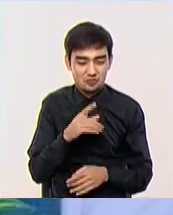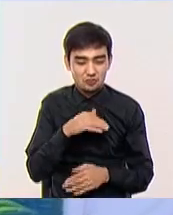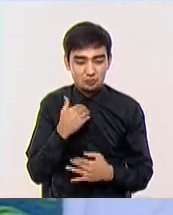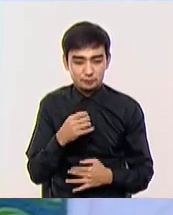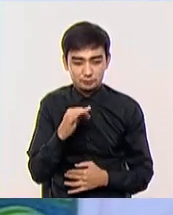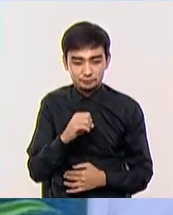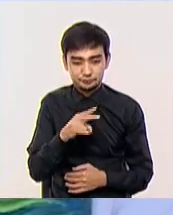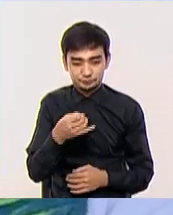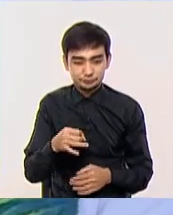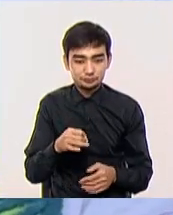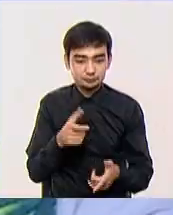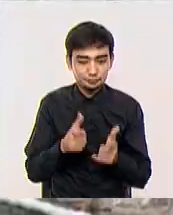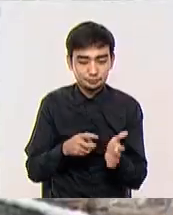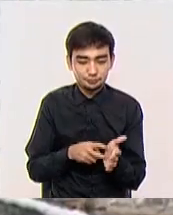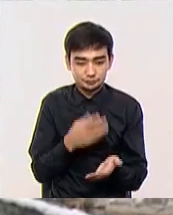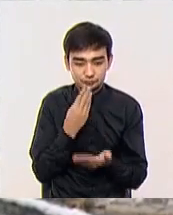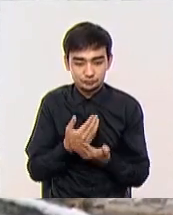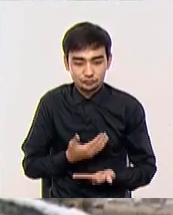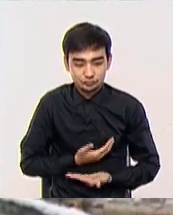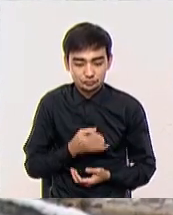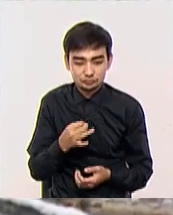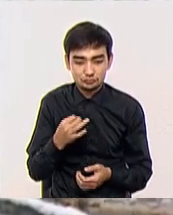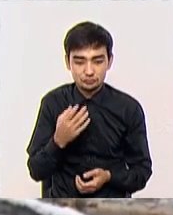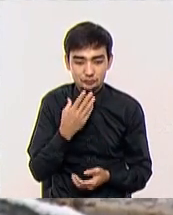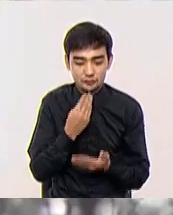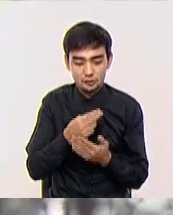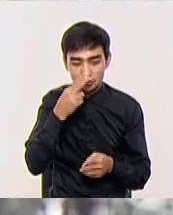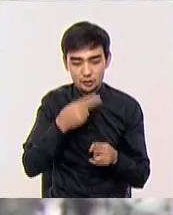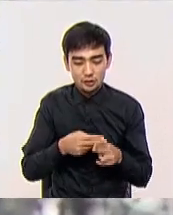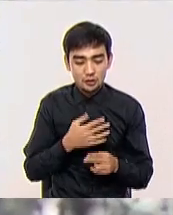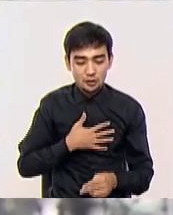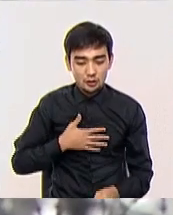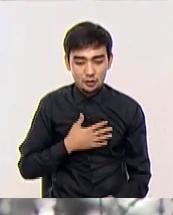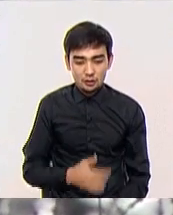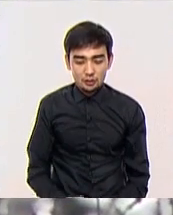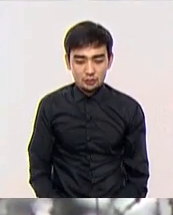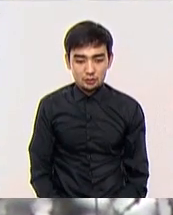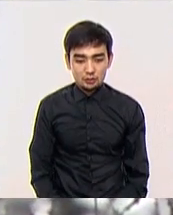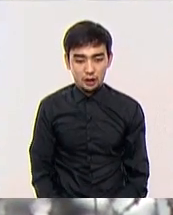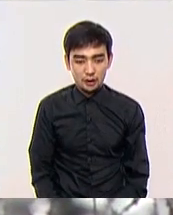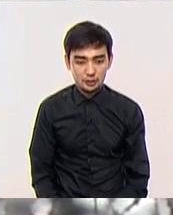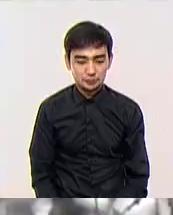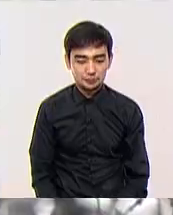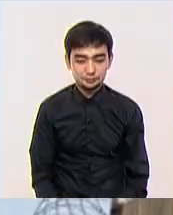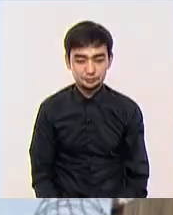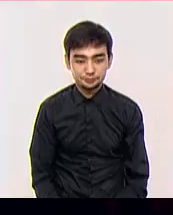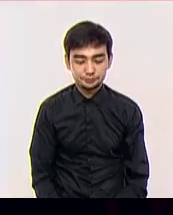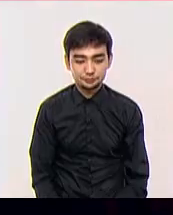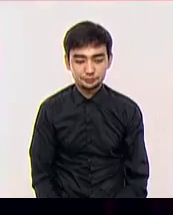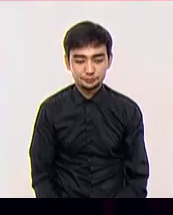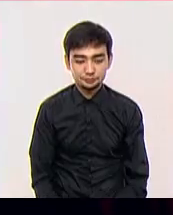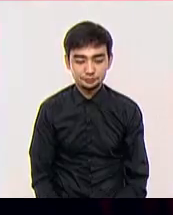Кондратенко всерьез боится за жизнь и безопасность своего брата. Индира Кимова, Информбюро, Усть-Каменогорск.